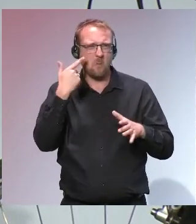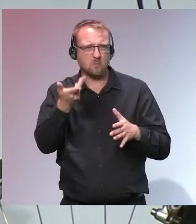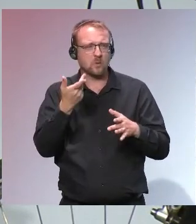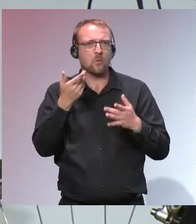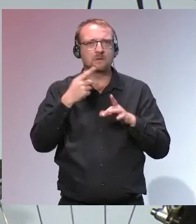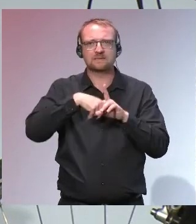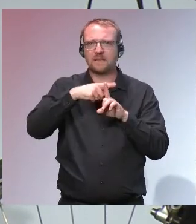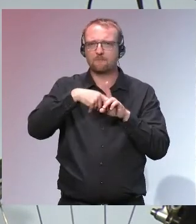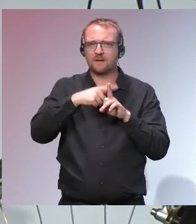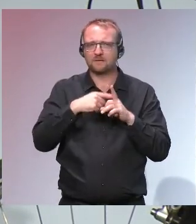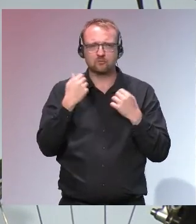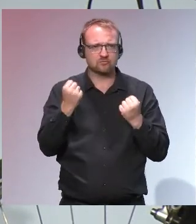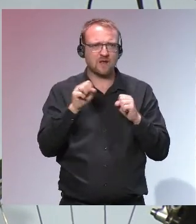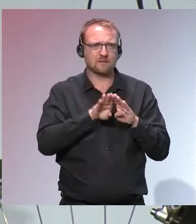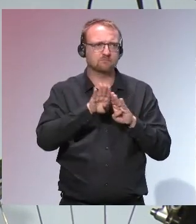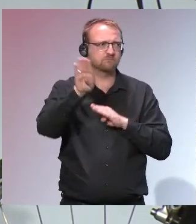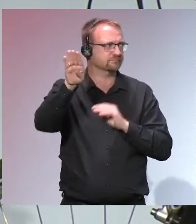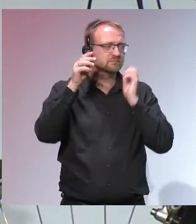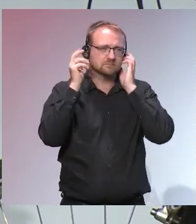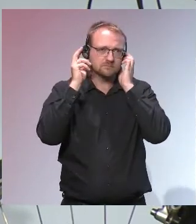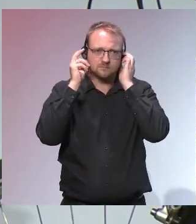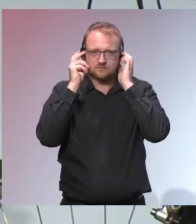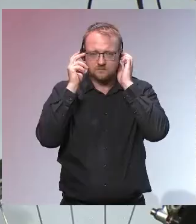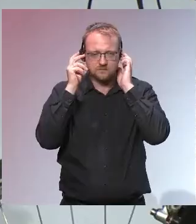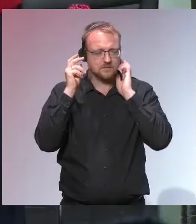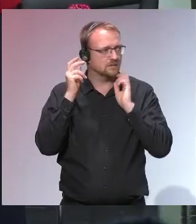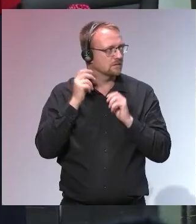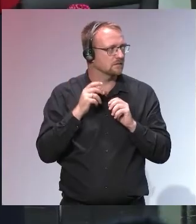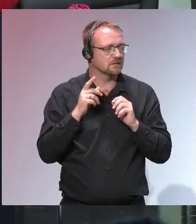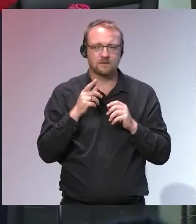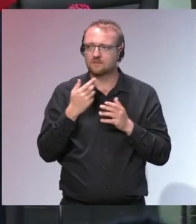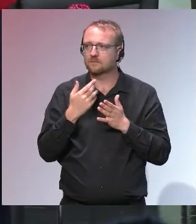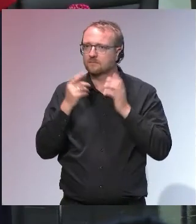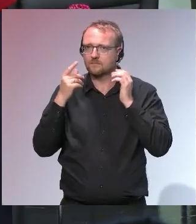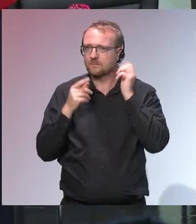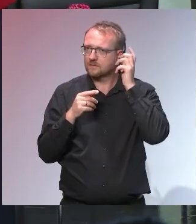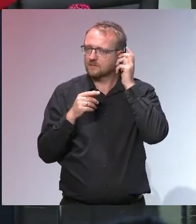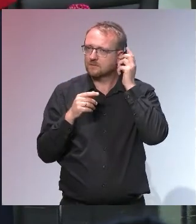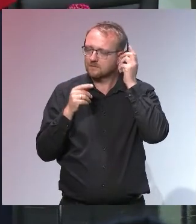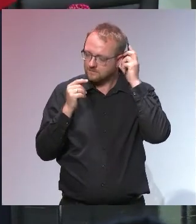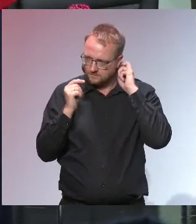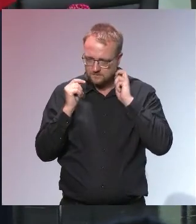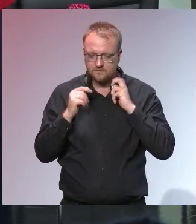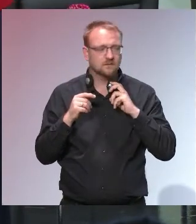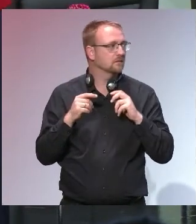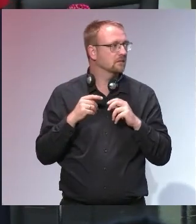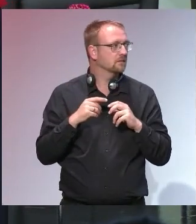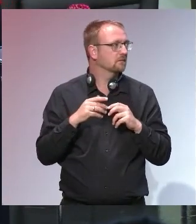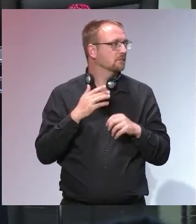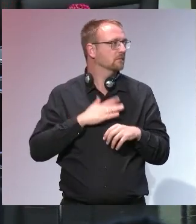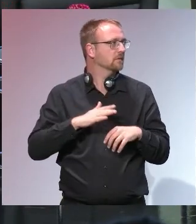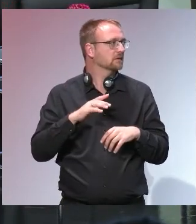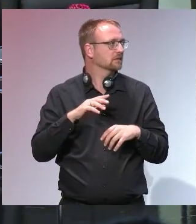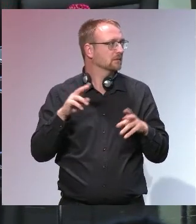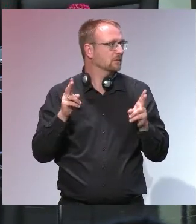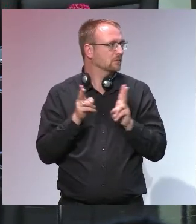Ich denke, wir werden vielleicht diese Frage, liebe Birgit, dann auch noch mitnehmen zu den beiden anderen Vorträgen. Vielleicht trotzdem von mir noch ganz